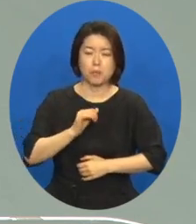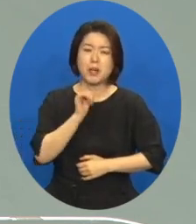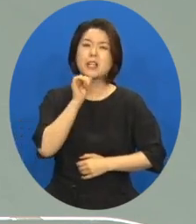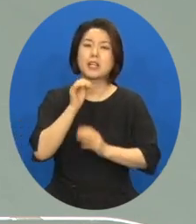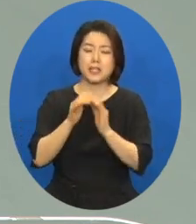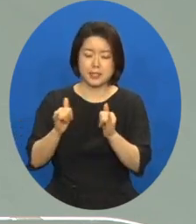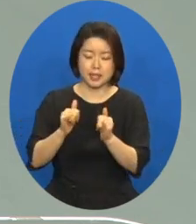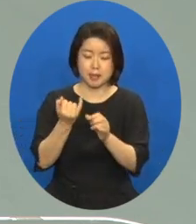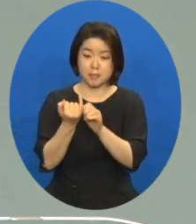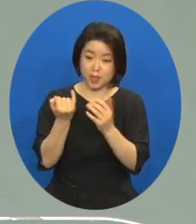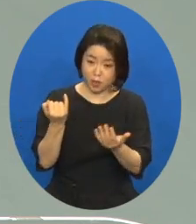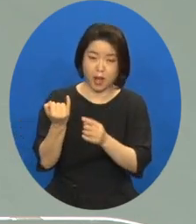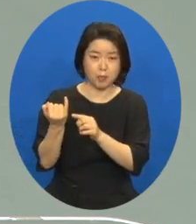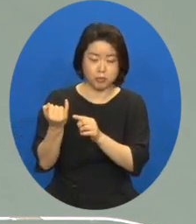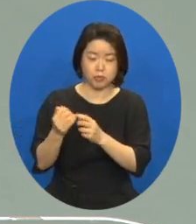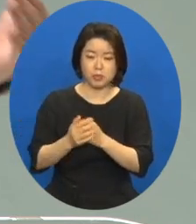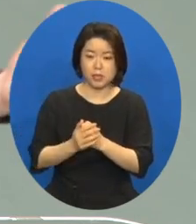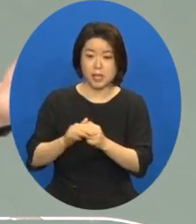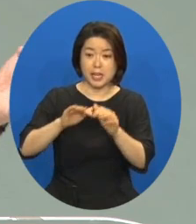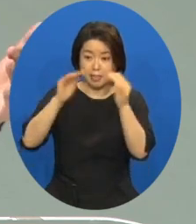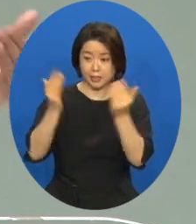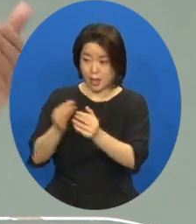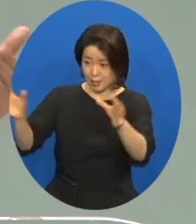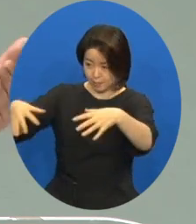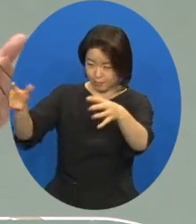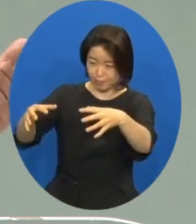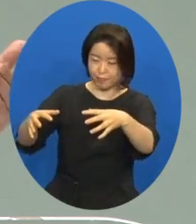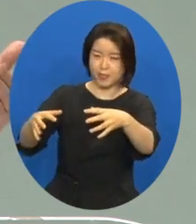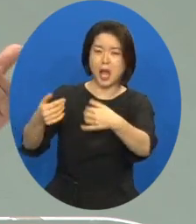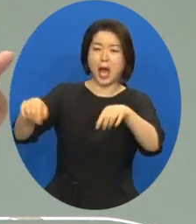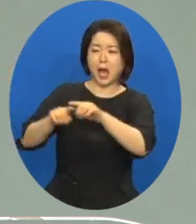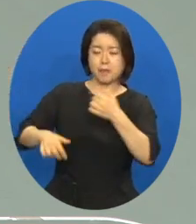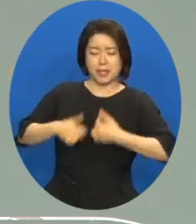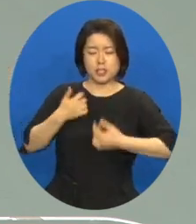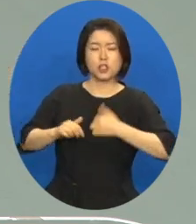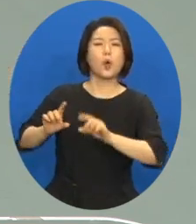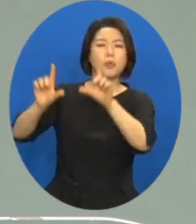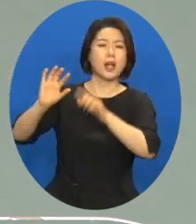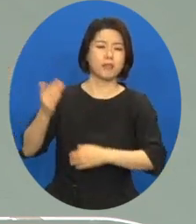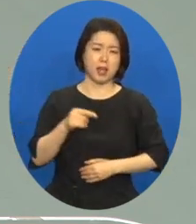과부들 이런 사람들 다 함께 즐거운 날이 되어야 한다.